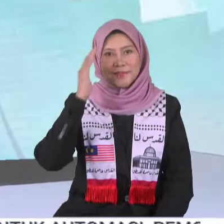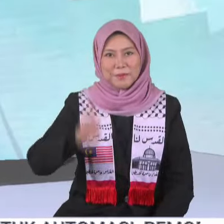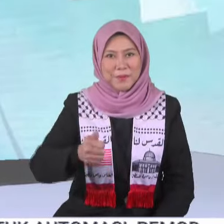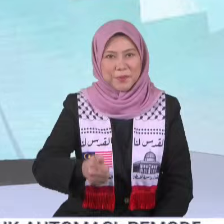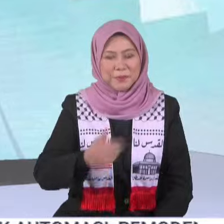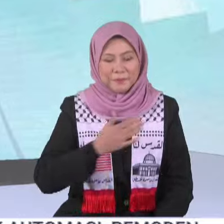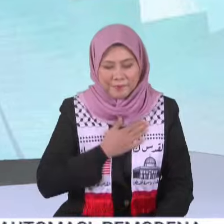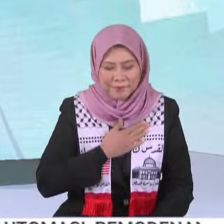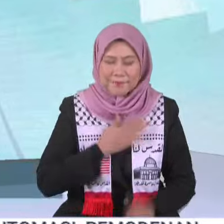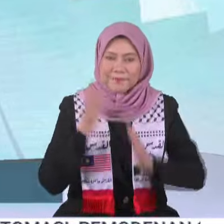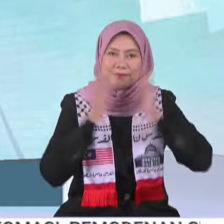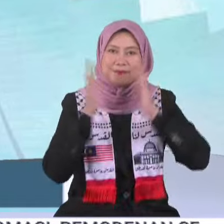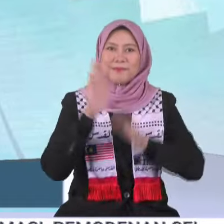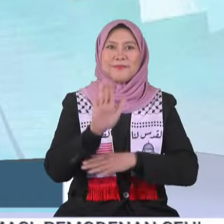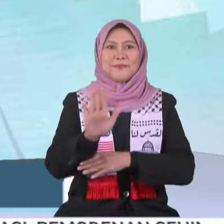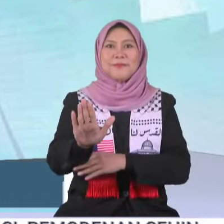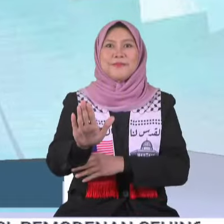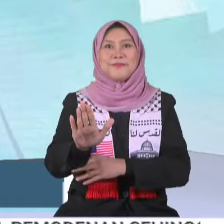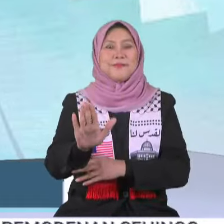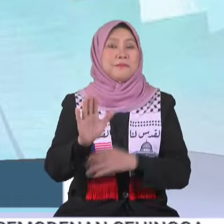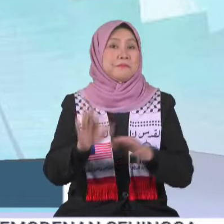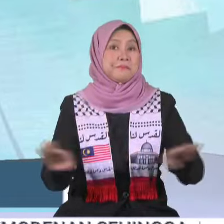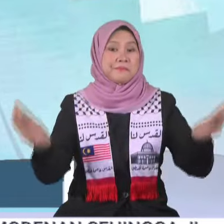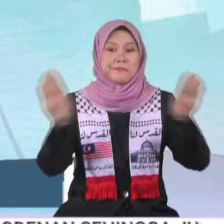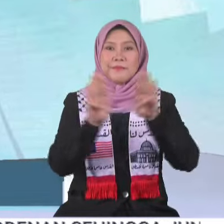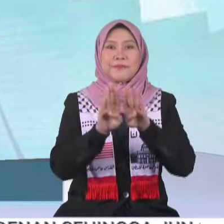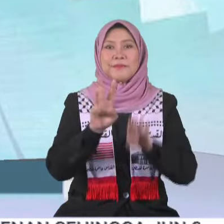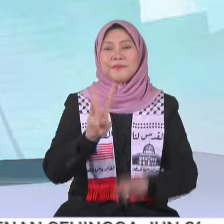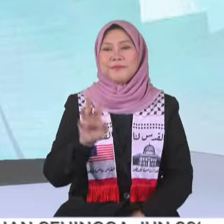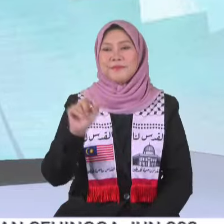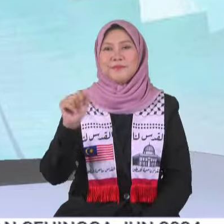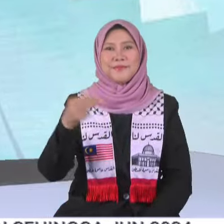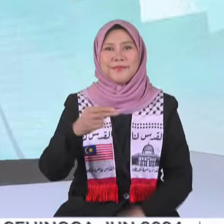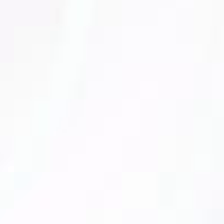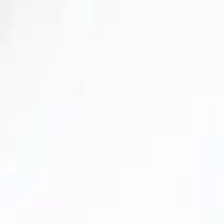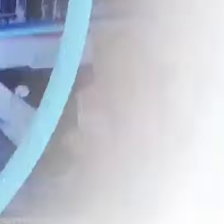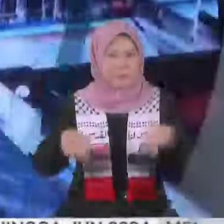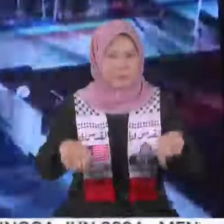Assalamualaikum, salam Malaysia Madani. Ikuti rangkuman utama berita wilayah petang ini.